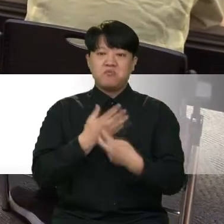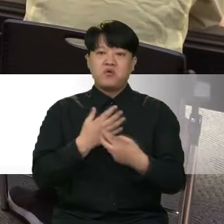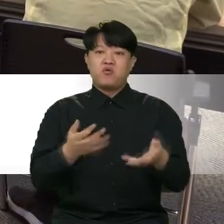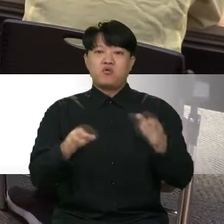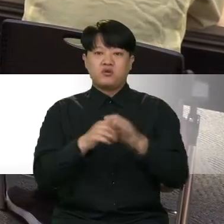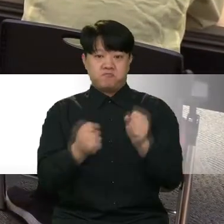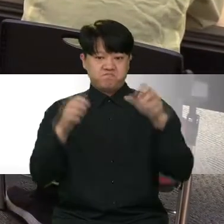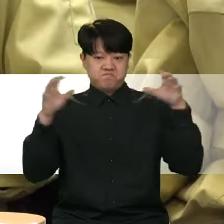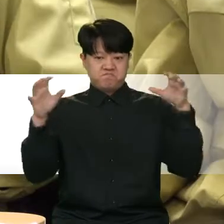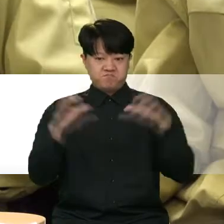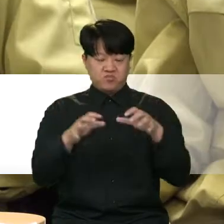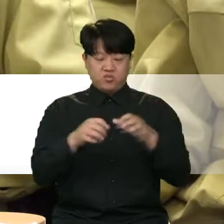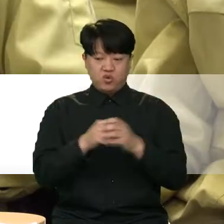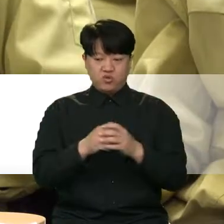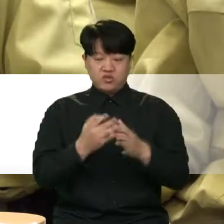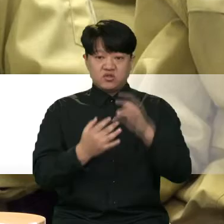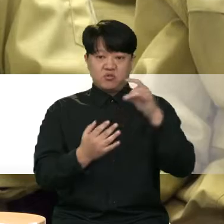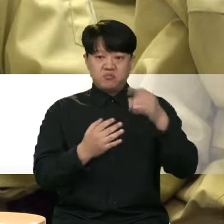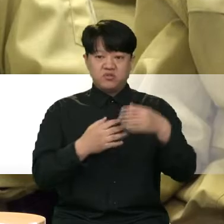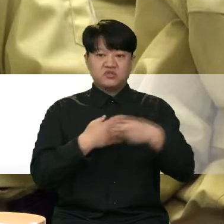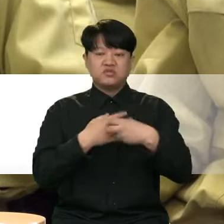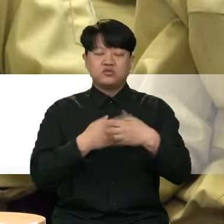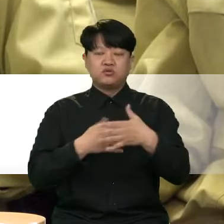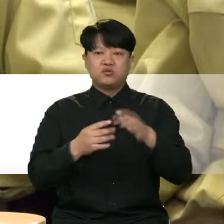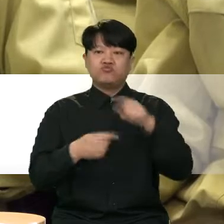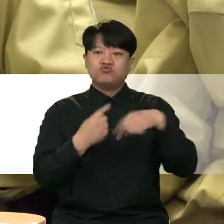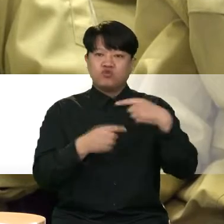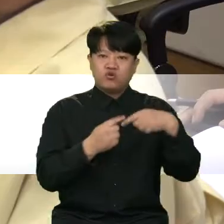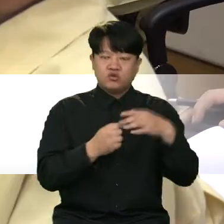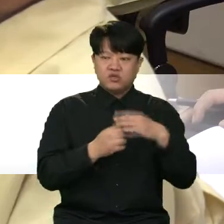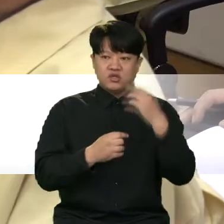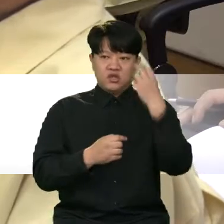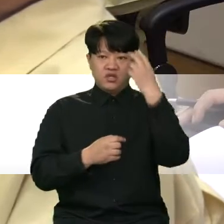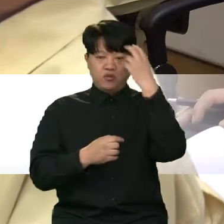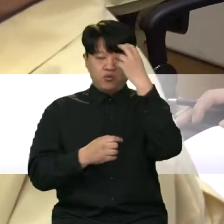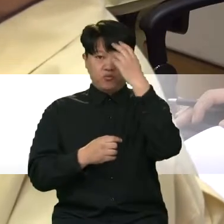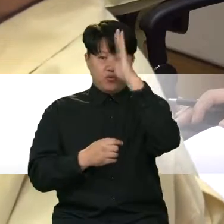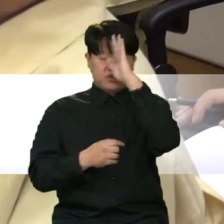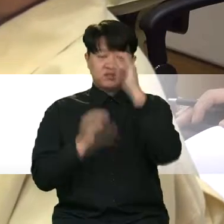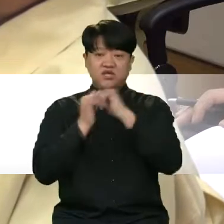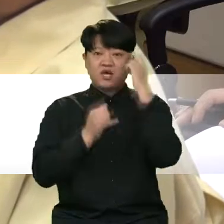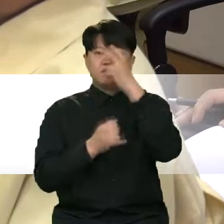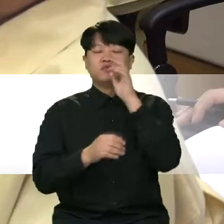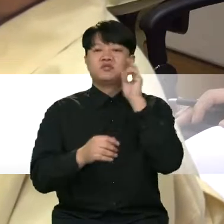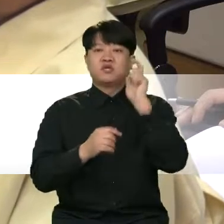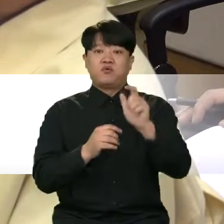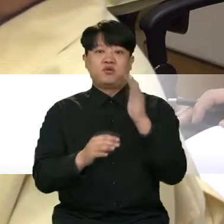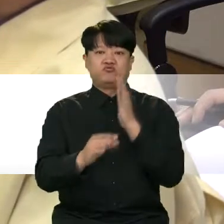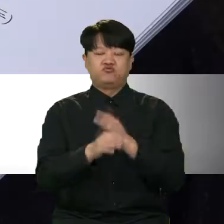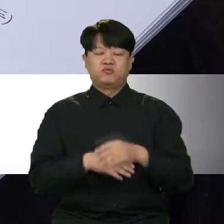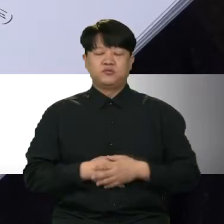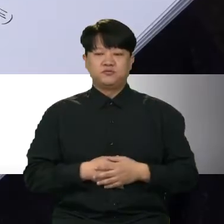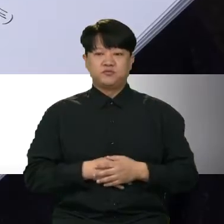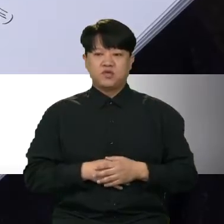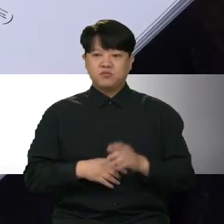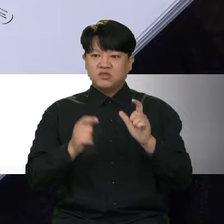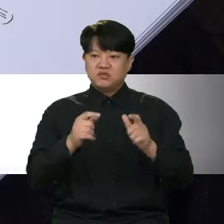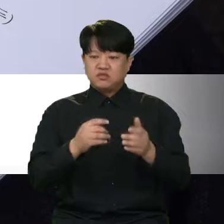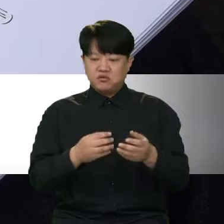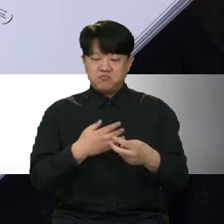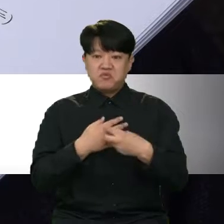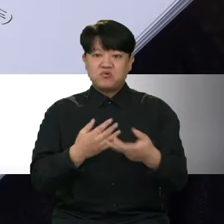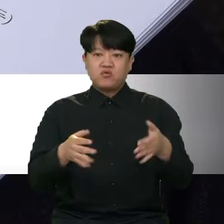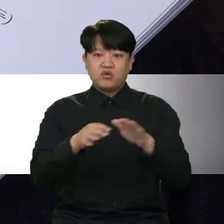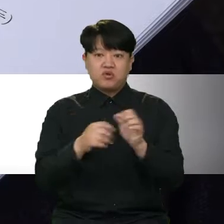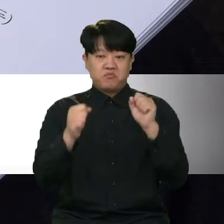협조체계를 구축해 선별 주유소 운영 의 환자의 감시를 강화하고 있습니다 포항시는 지역 의료기관과 의